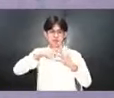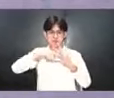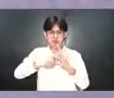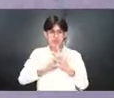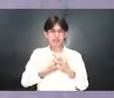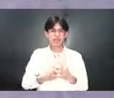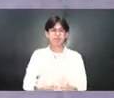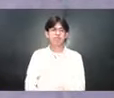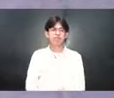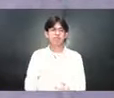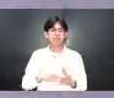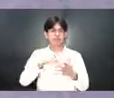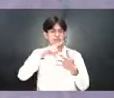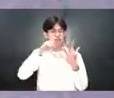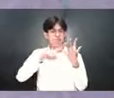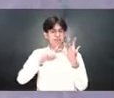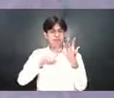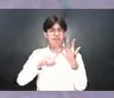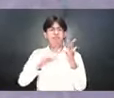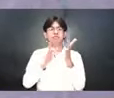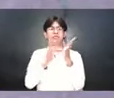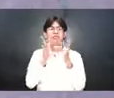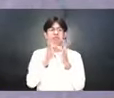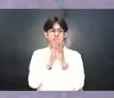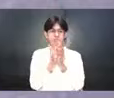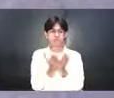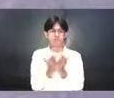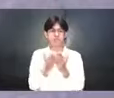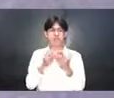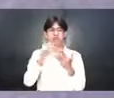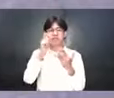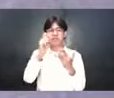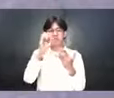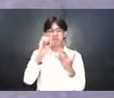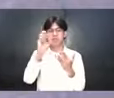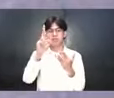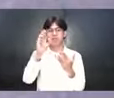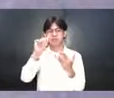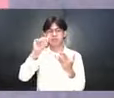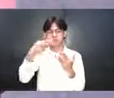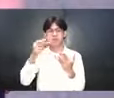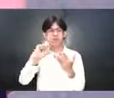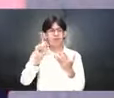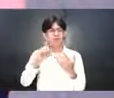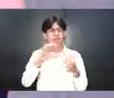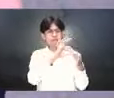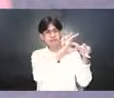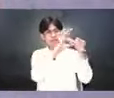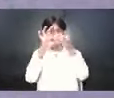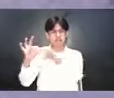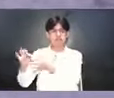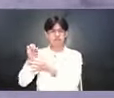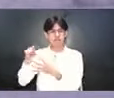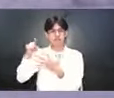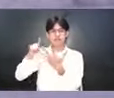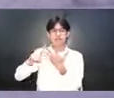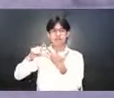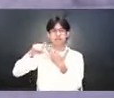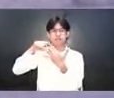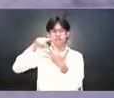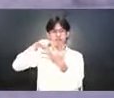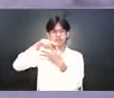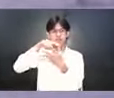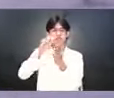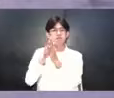the 5th book of the Torah. Ang Torah ay ang collection ng 5 unang libro